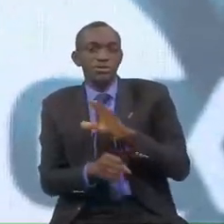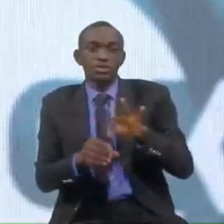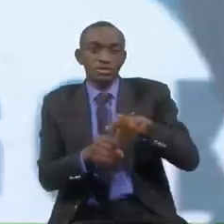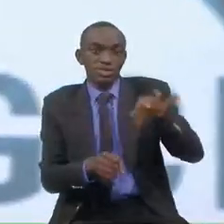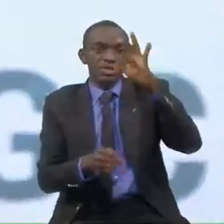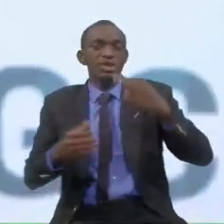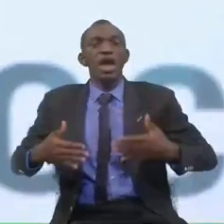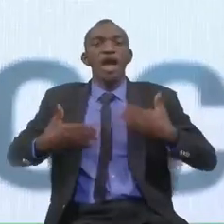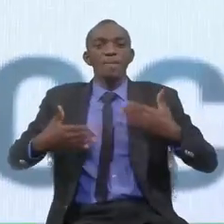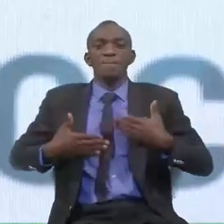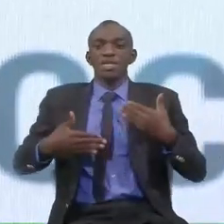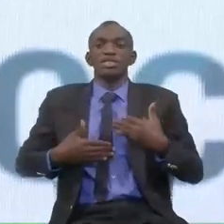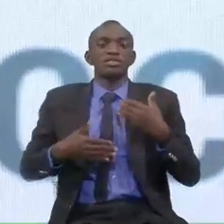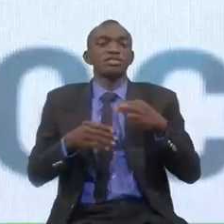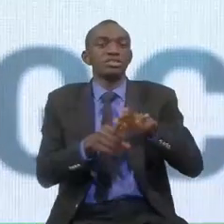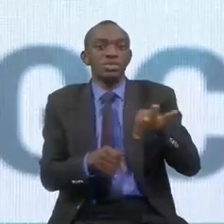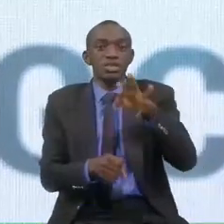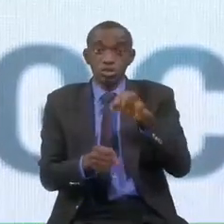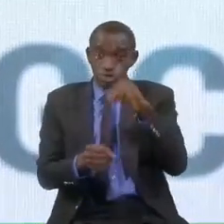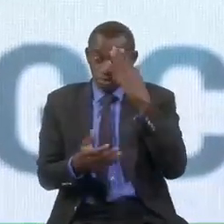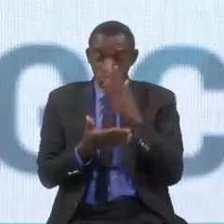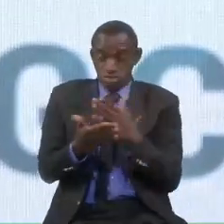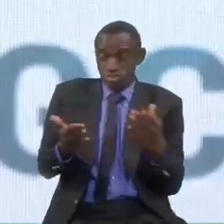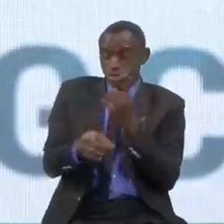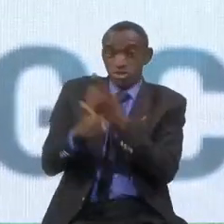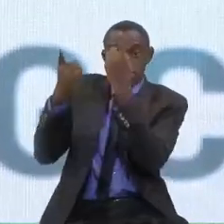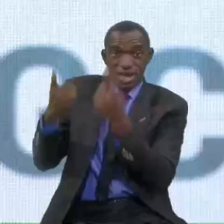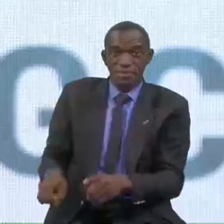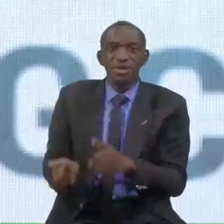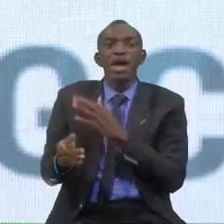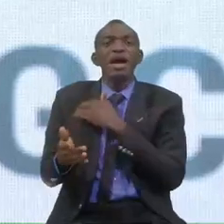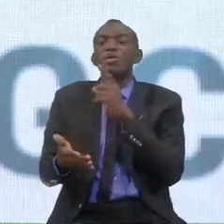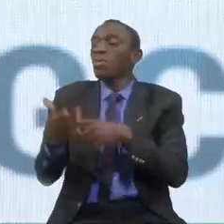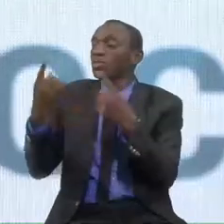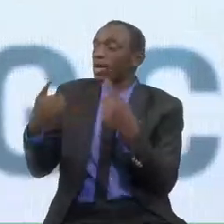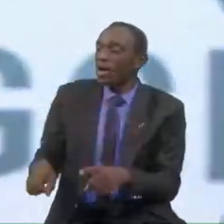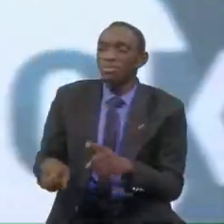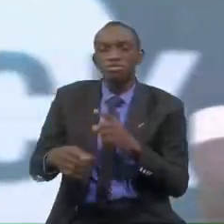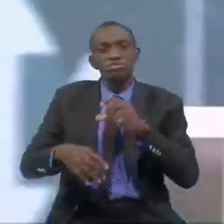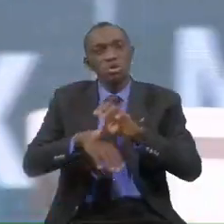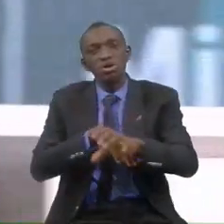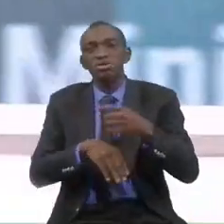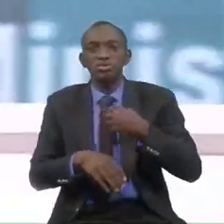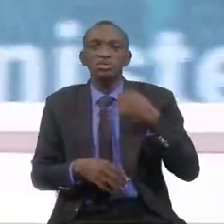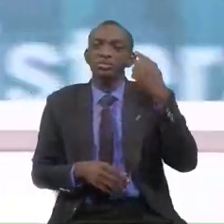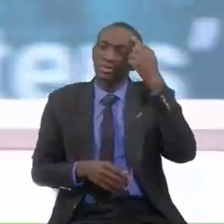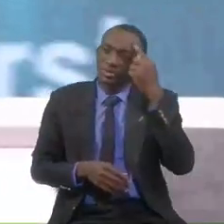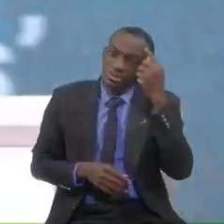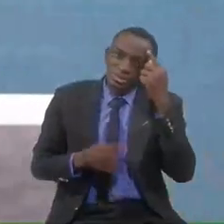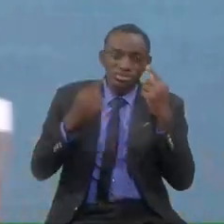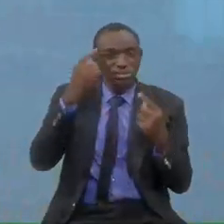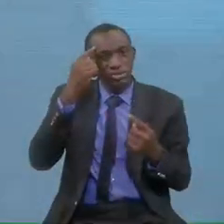d'allégresse. Quelque chose vient d'arriver. Et la chose là qui s'est produite, oui, vous fait penser, et ceci